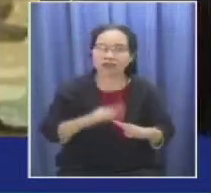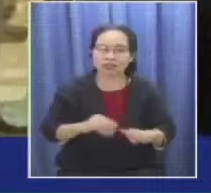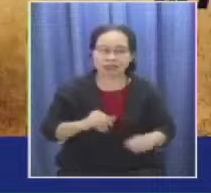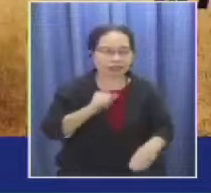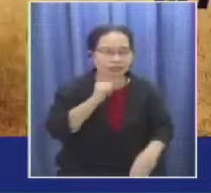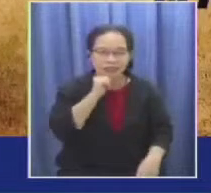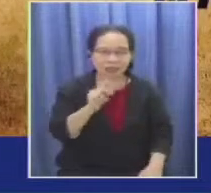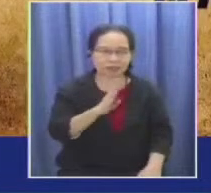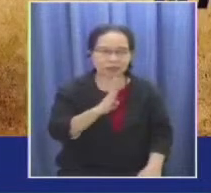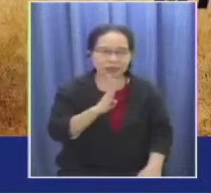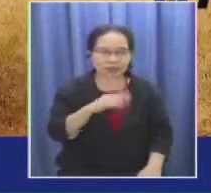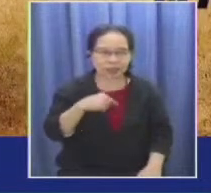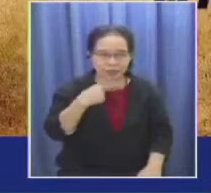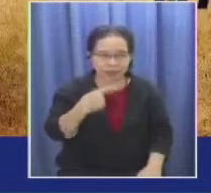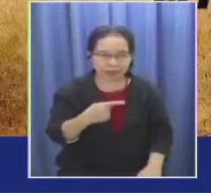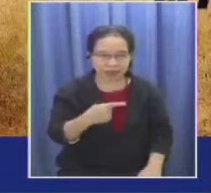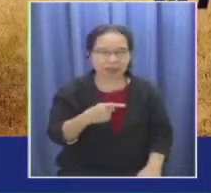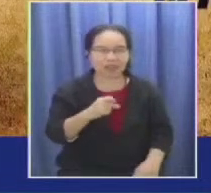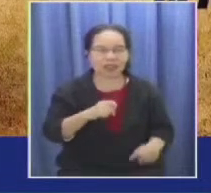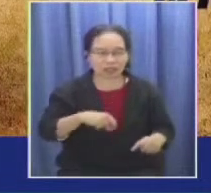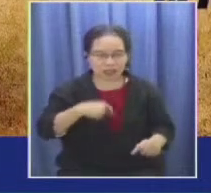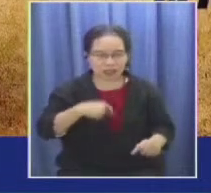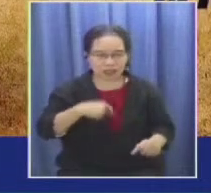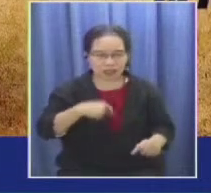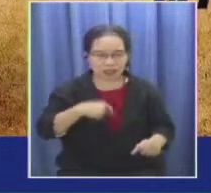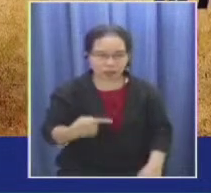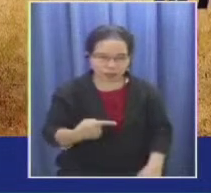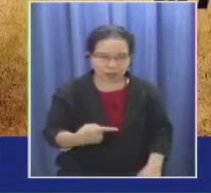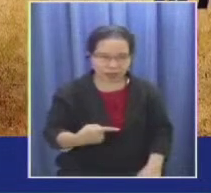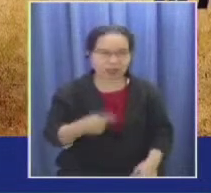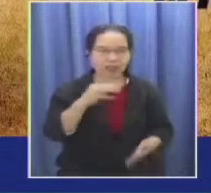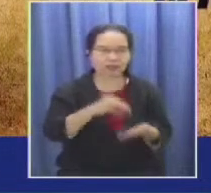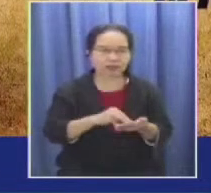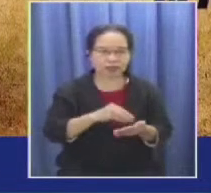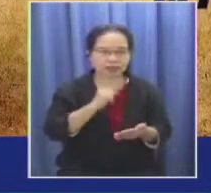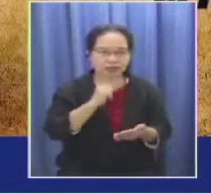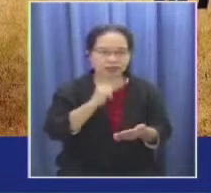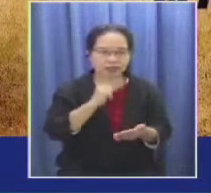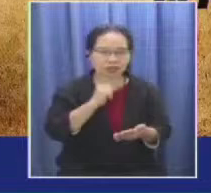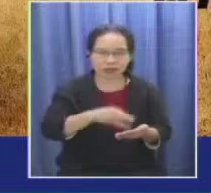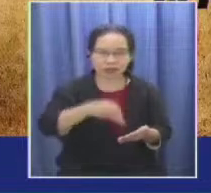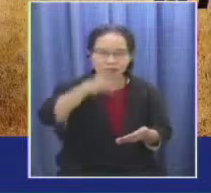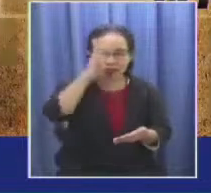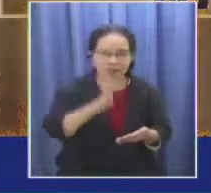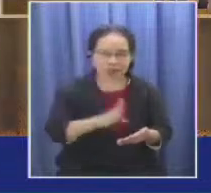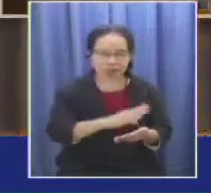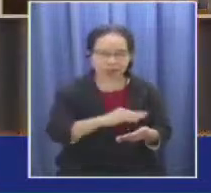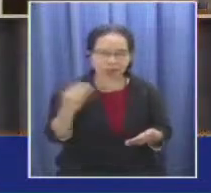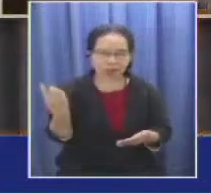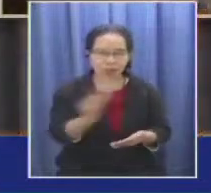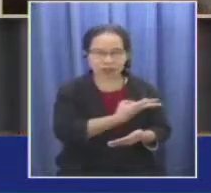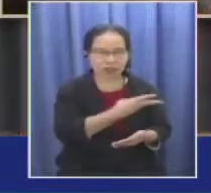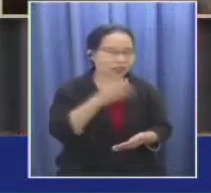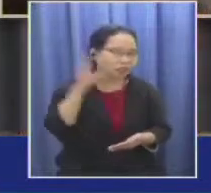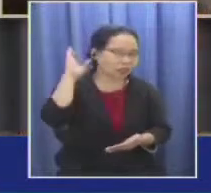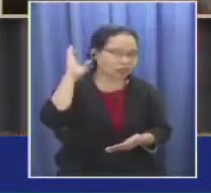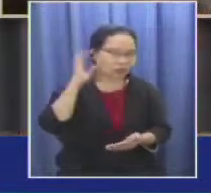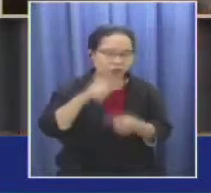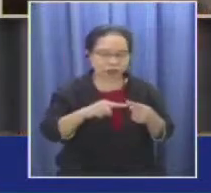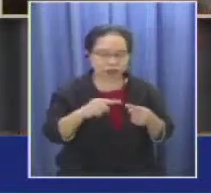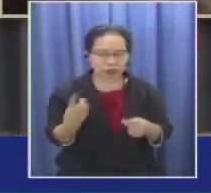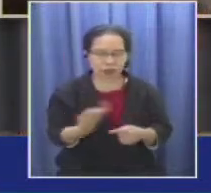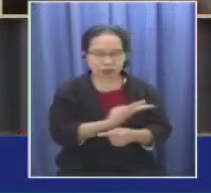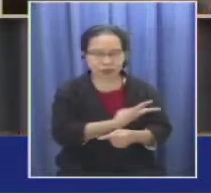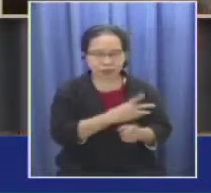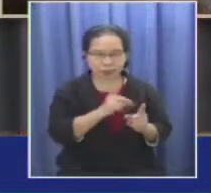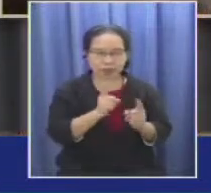mpaye mpaye bɔ ni wo ma brabom en adamo bɔ mpaye ne ye bro wote bia de ni mu na se